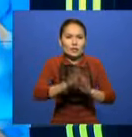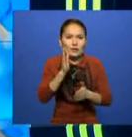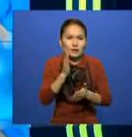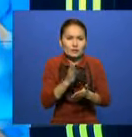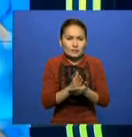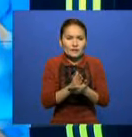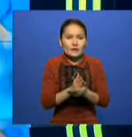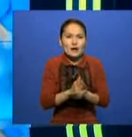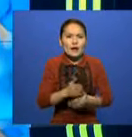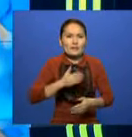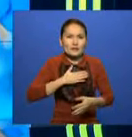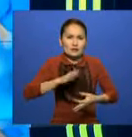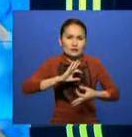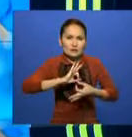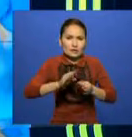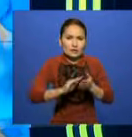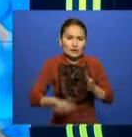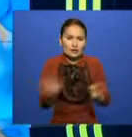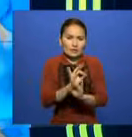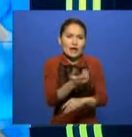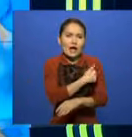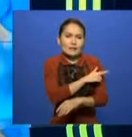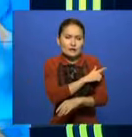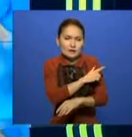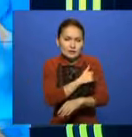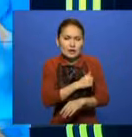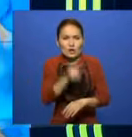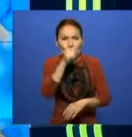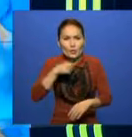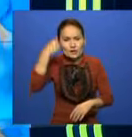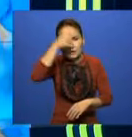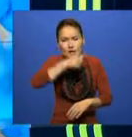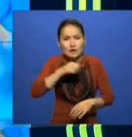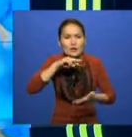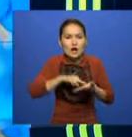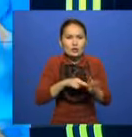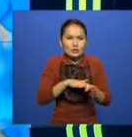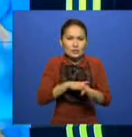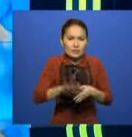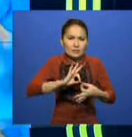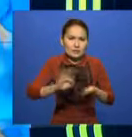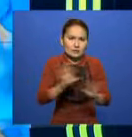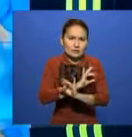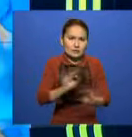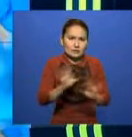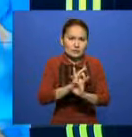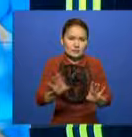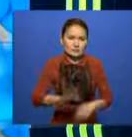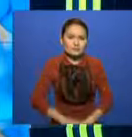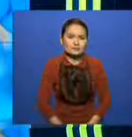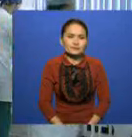айтарлықта екендігі анық. Әріптесім Нұрбек Байбосын медицина саласындағы өткен жылы атқарылған шаруаларға көз жүгіртіп көрген болатын.